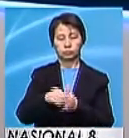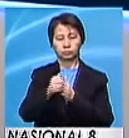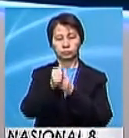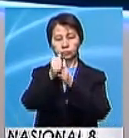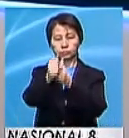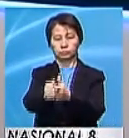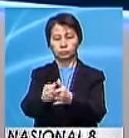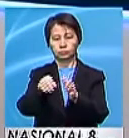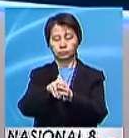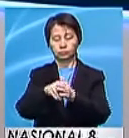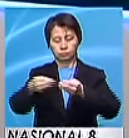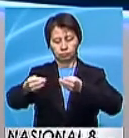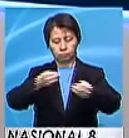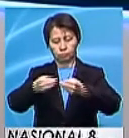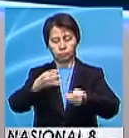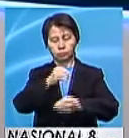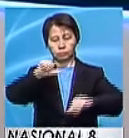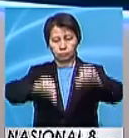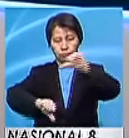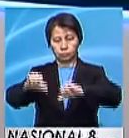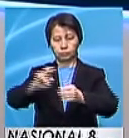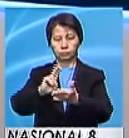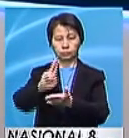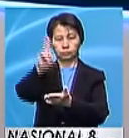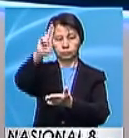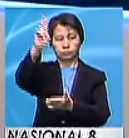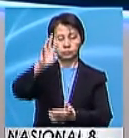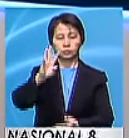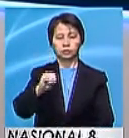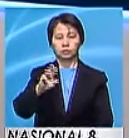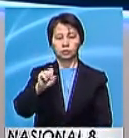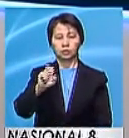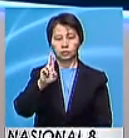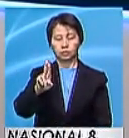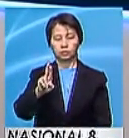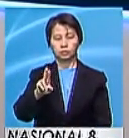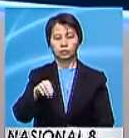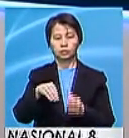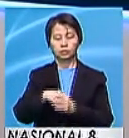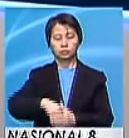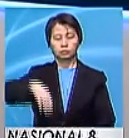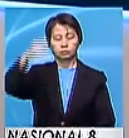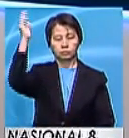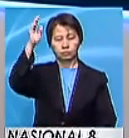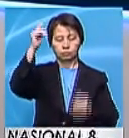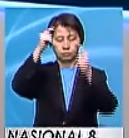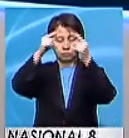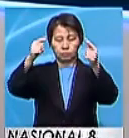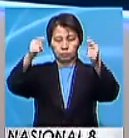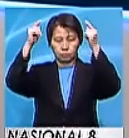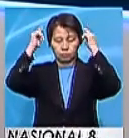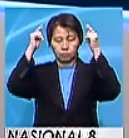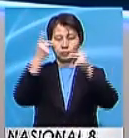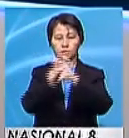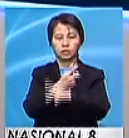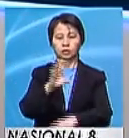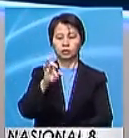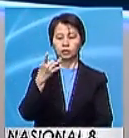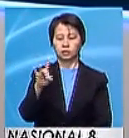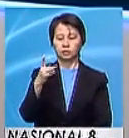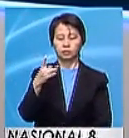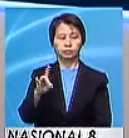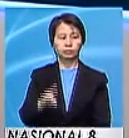Kepimpinan dari Management and Science University MSU. Ia bersempena Convocation MSU kali